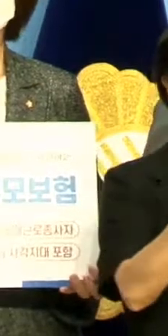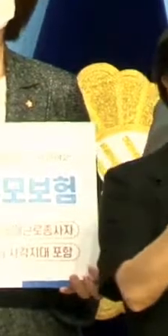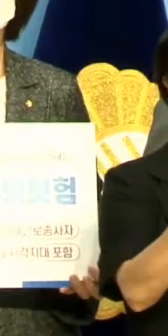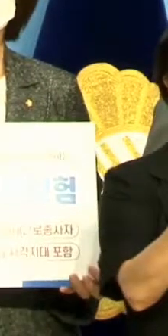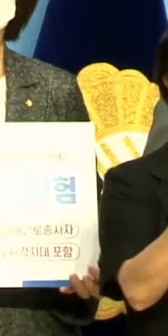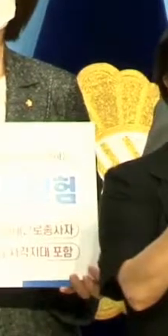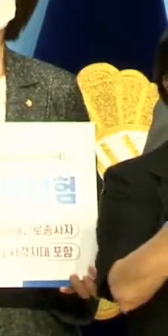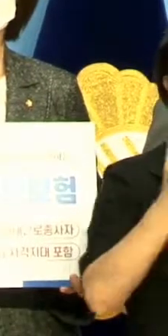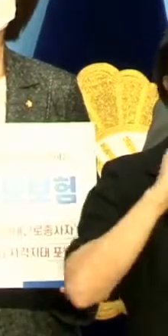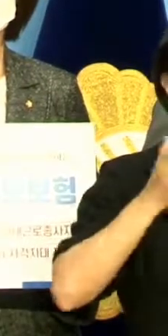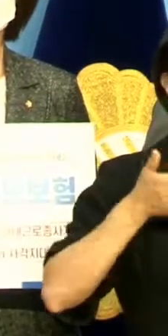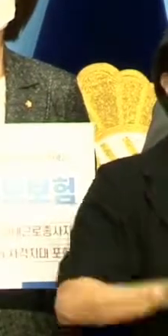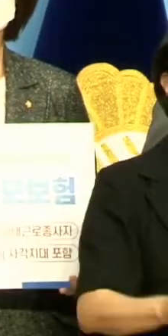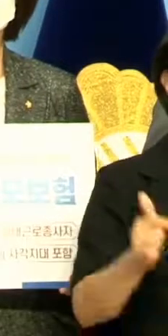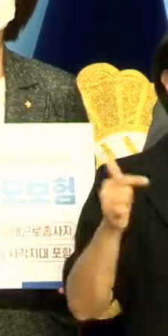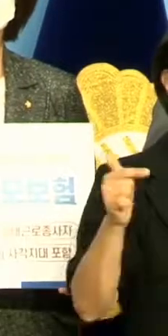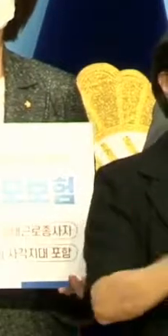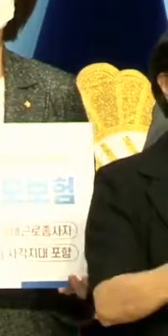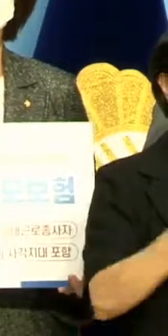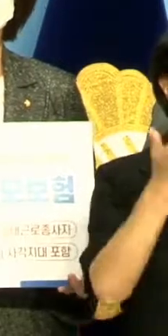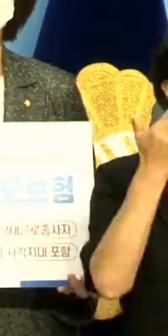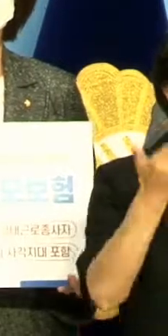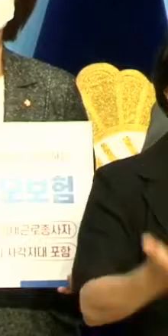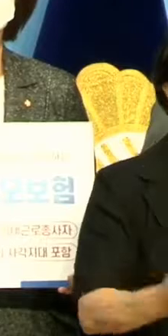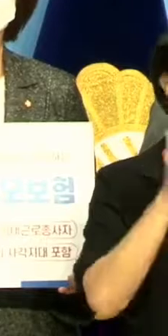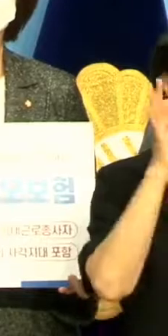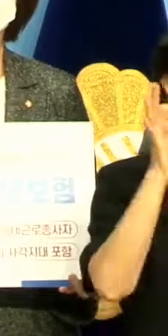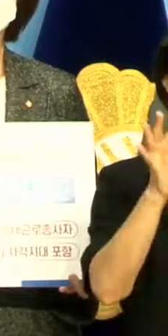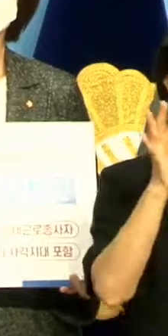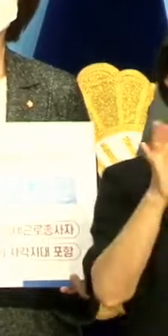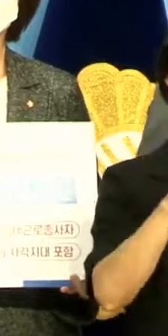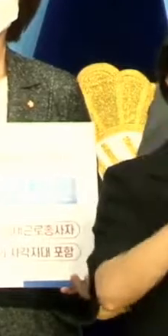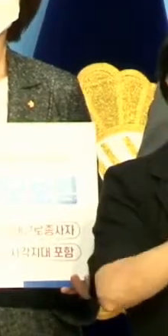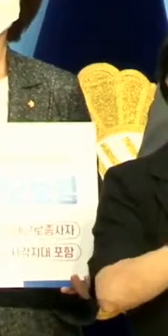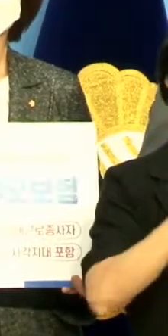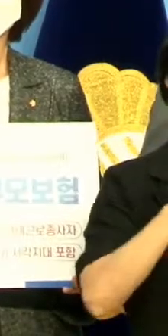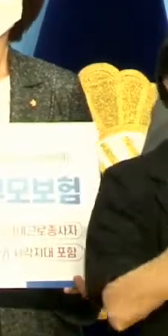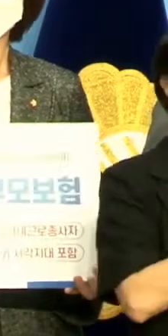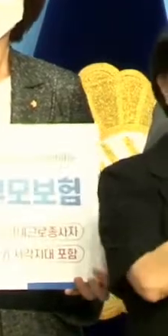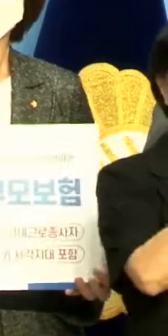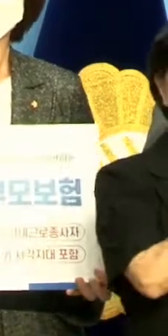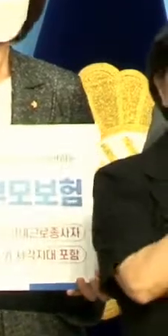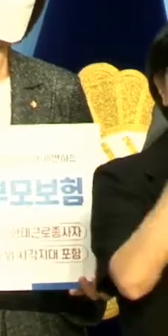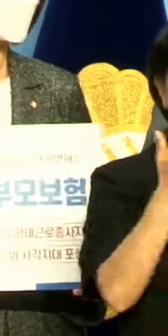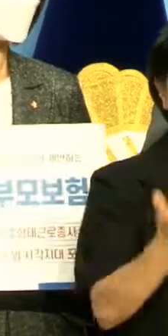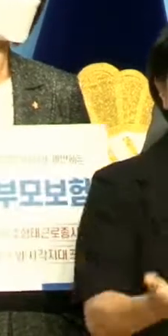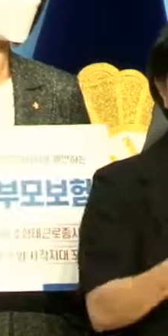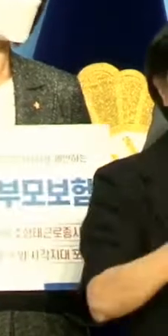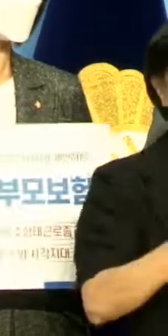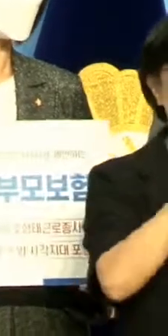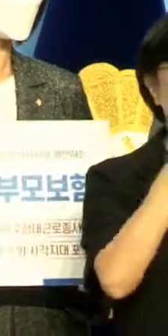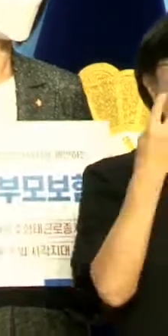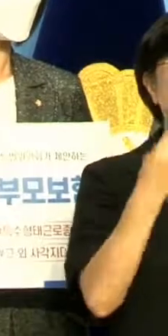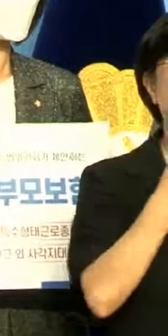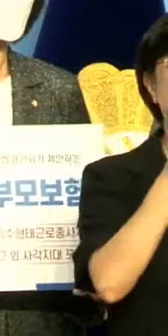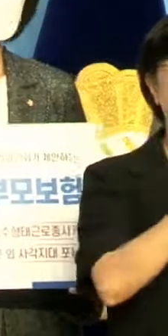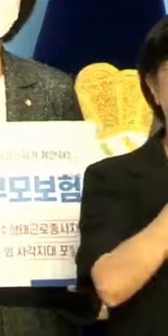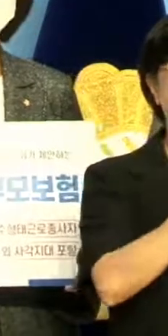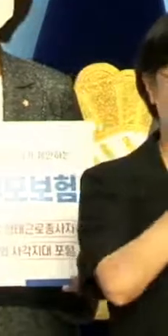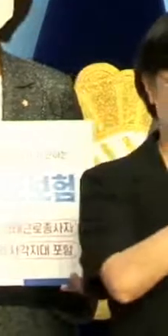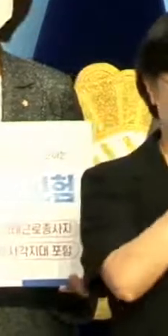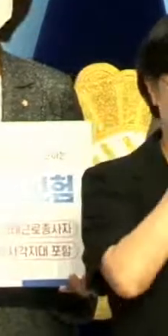출산 전후의 휴가 급여 완 육아휴직 급여는 고용보험법 내 의 근로자를 중심으로 하고 있어서